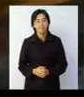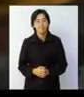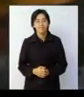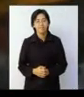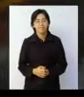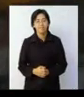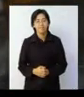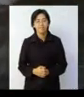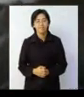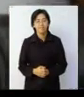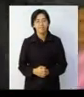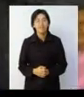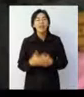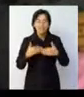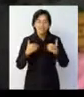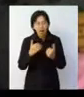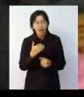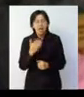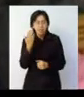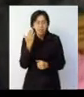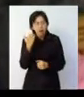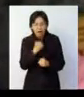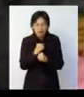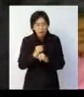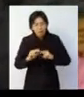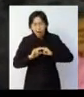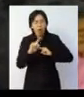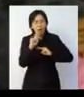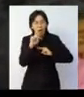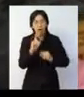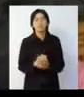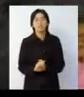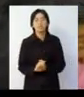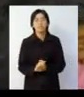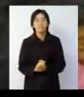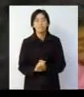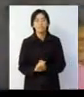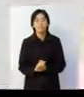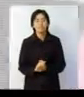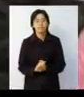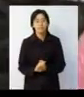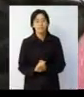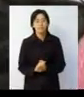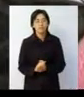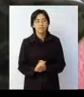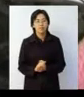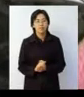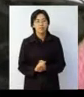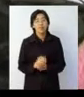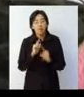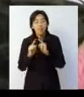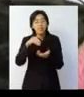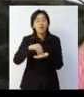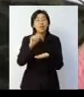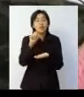่ค่อนข้างลำบากครับคือจะทำอะไรเองไม่ได้เลยก็พอเข้าไปเป็นส